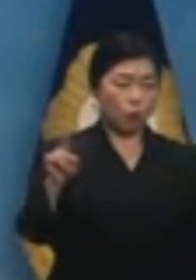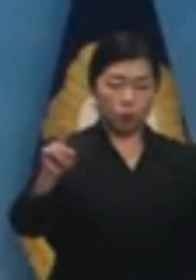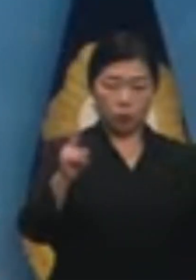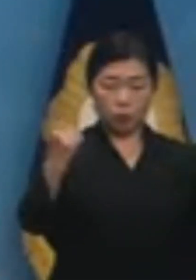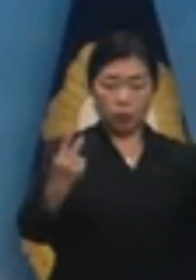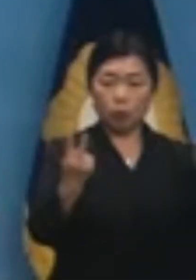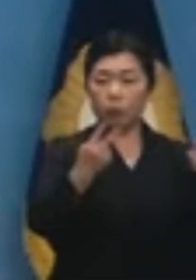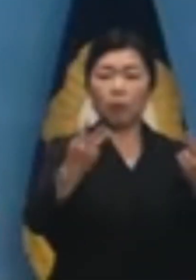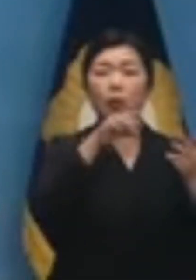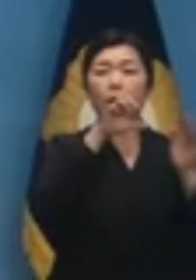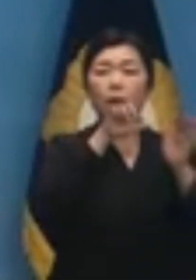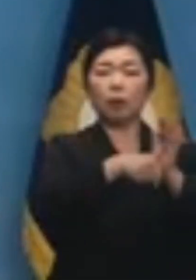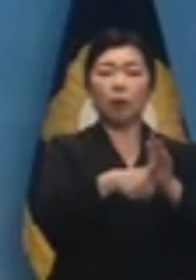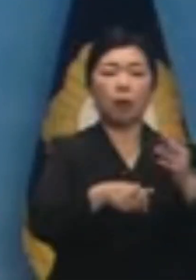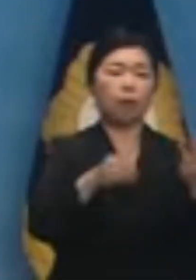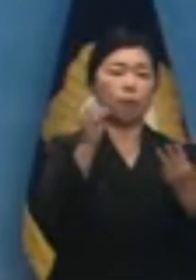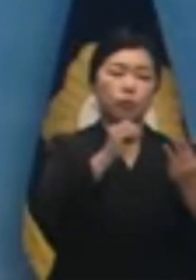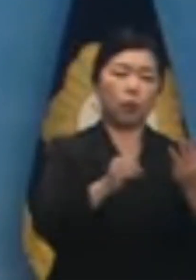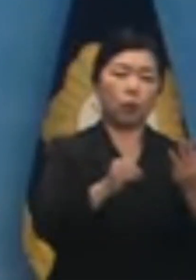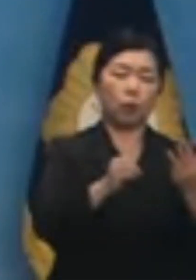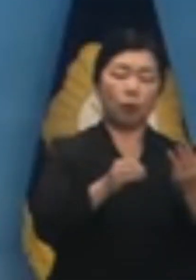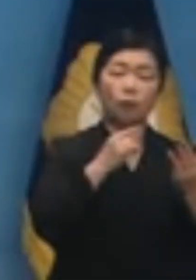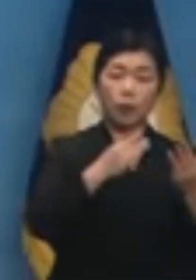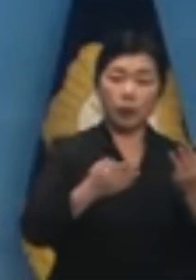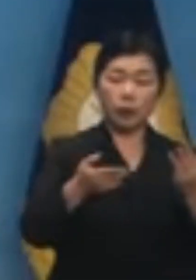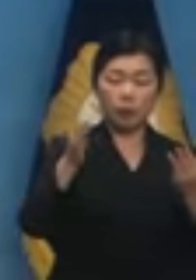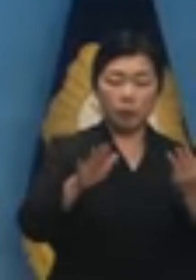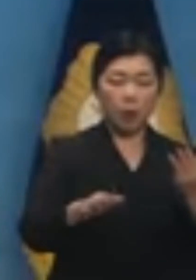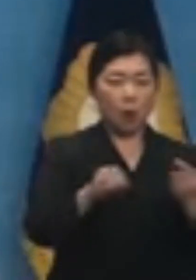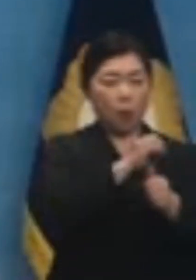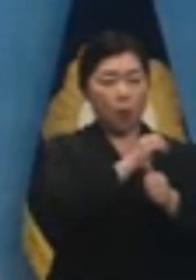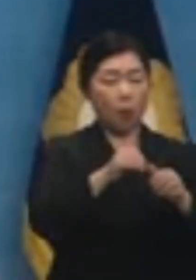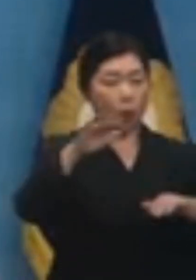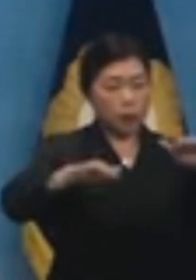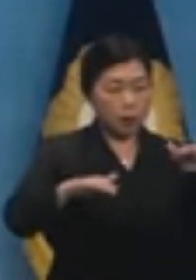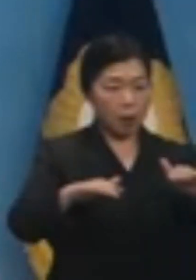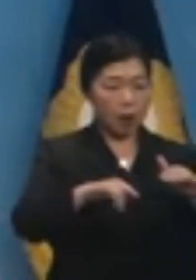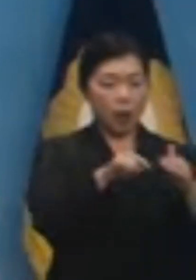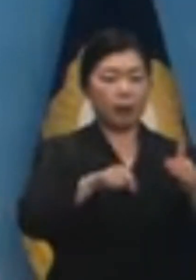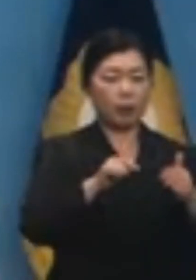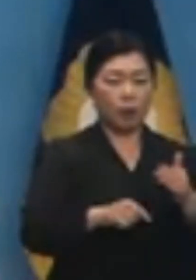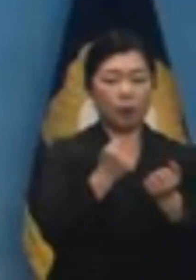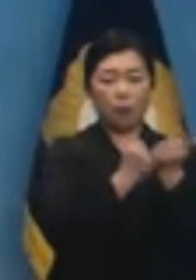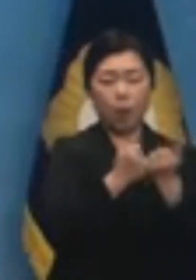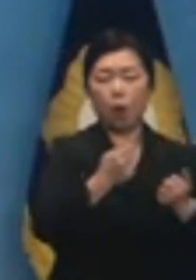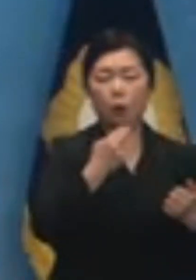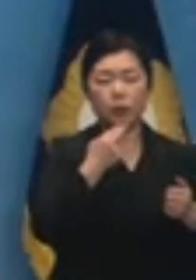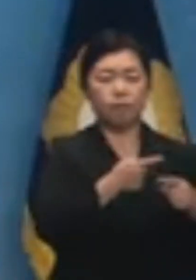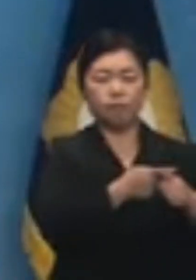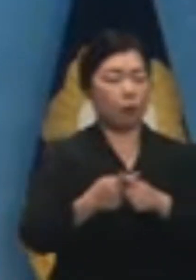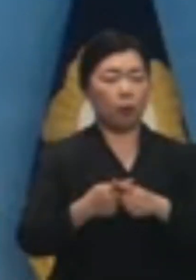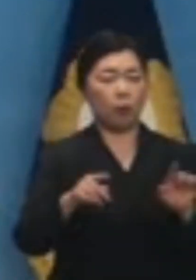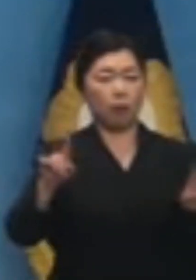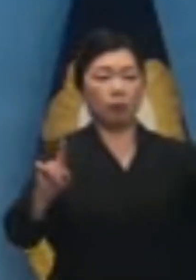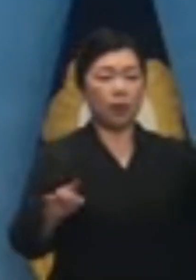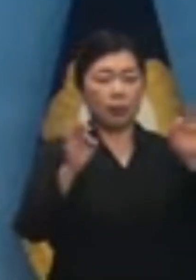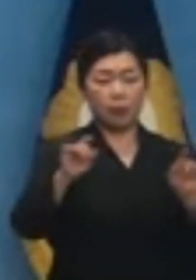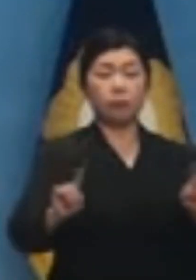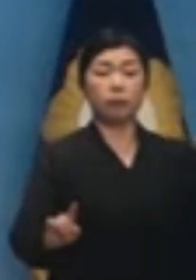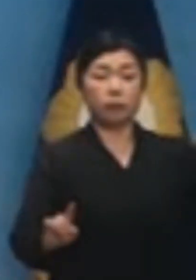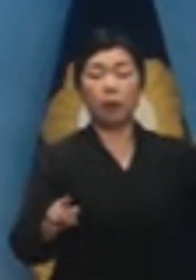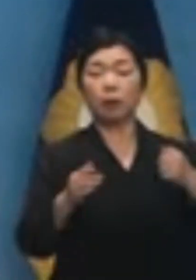3% 오차 범위 내에 있습니다. 그럼에도 불구하고 오차 범위 내라는 설명 없이 단정적 표현을